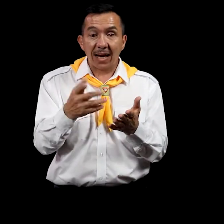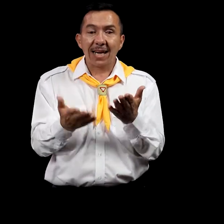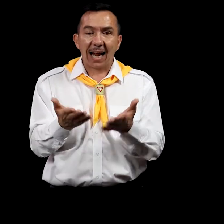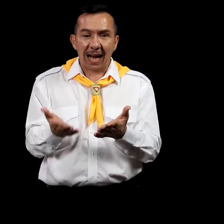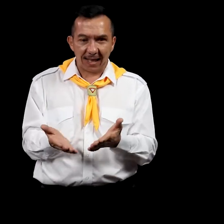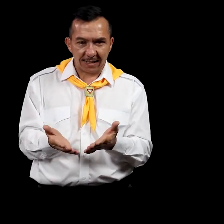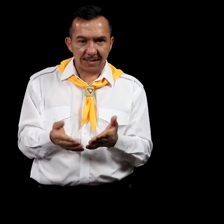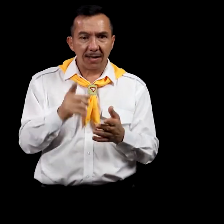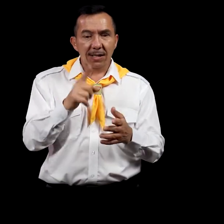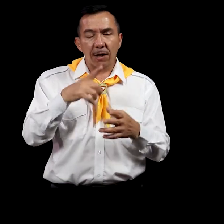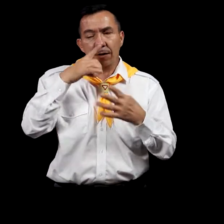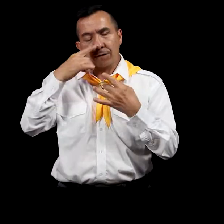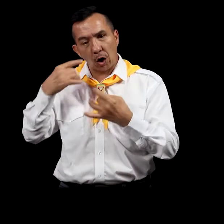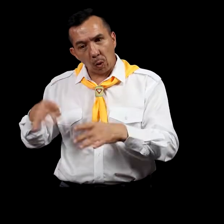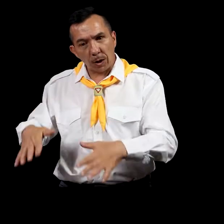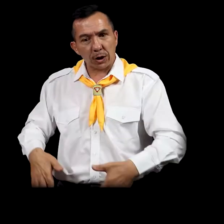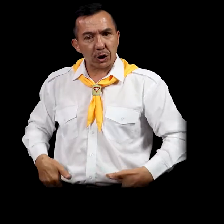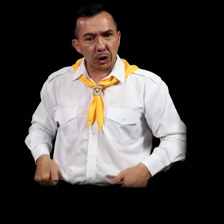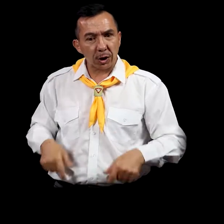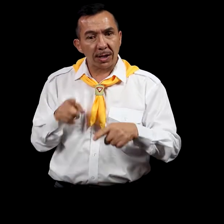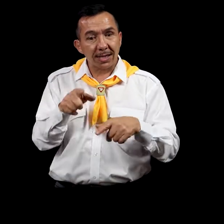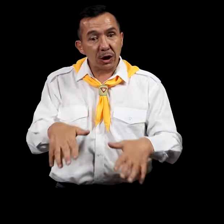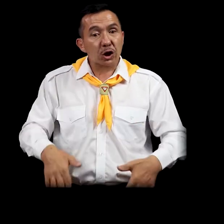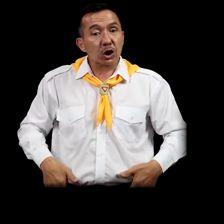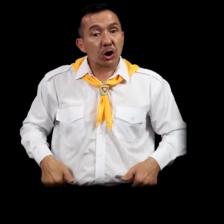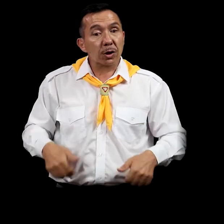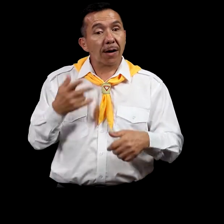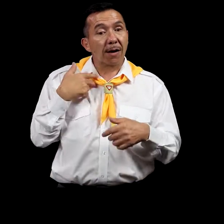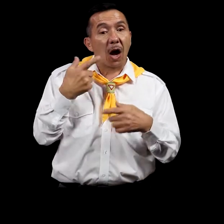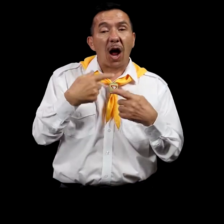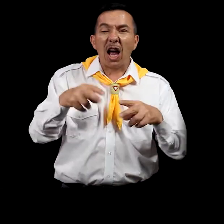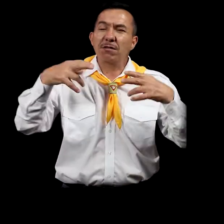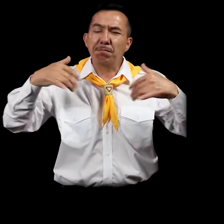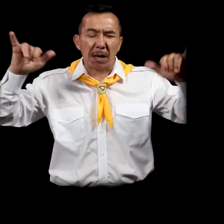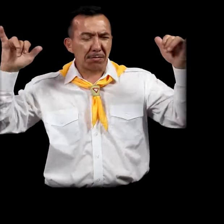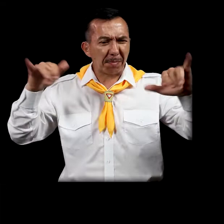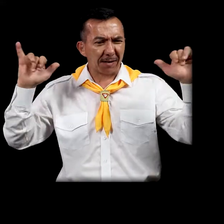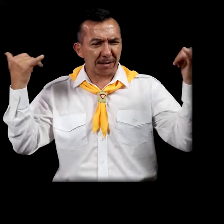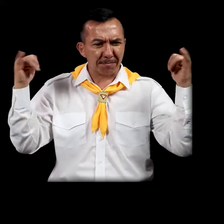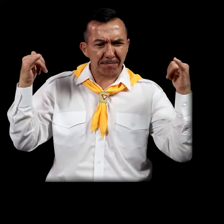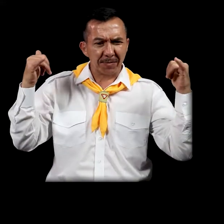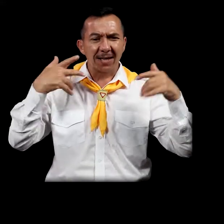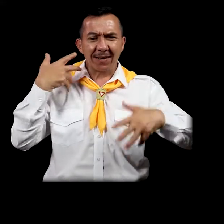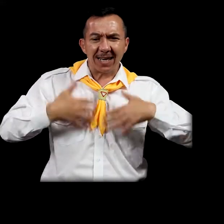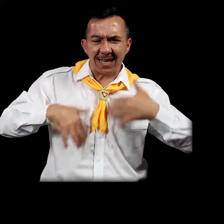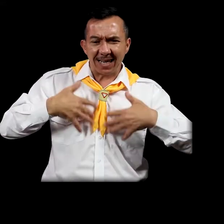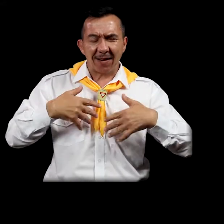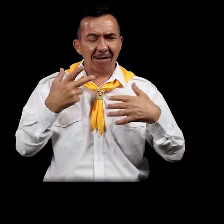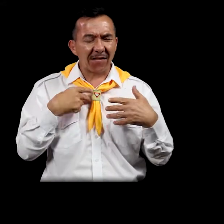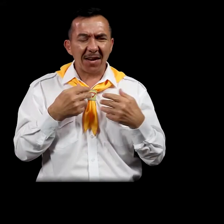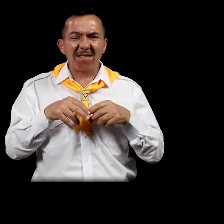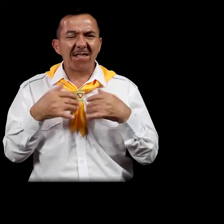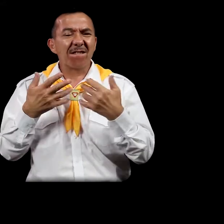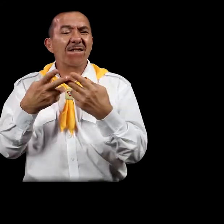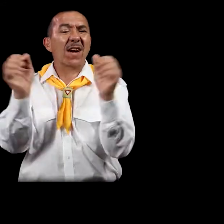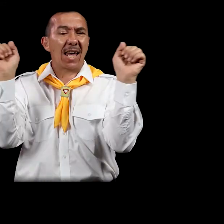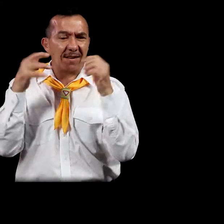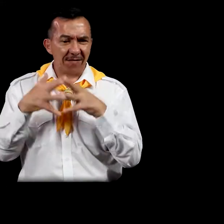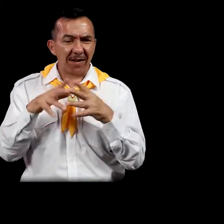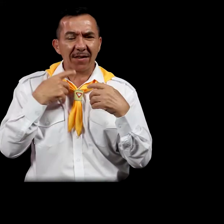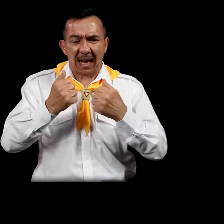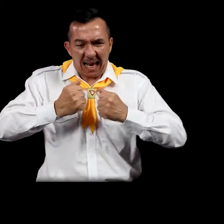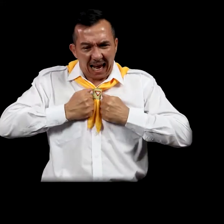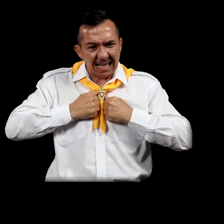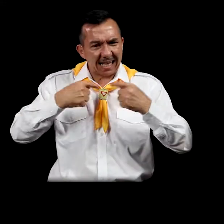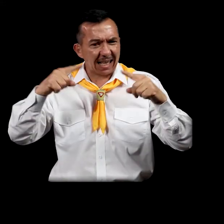die gelykenis die verlore seun. Die seun wou uitspartige lewe en vry wees om sy eie dinge te